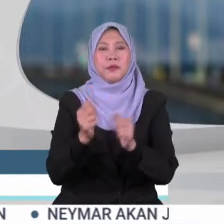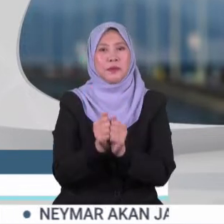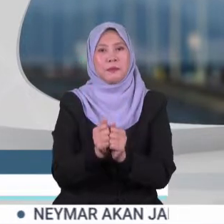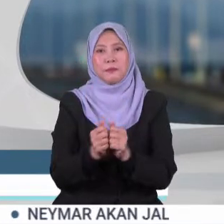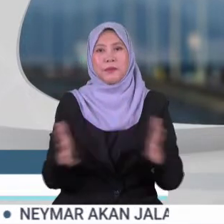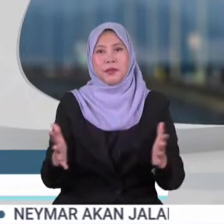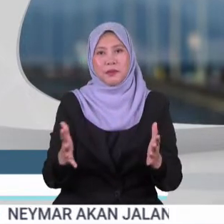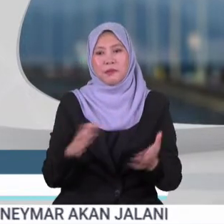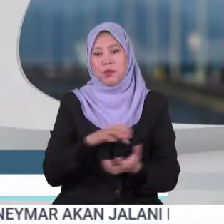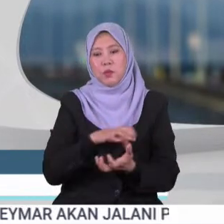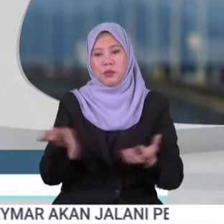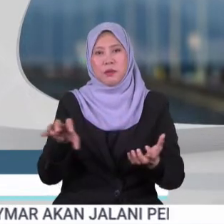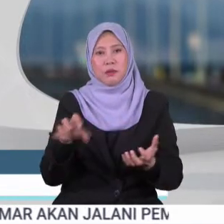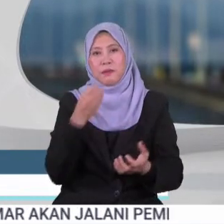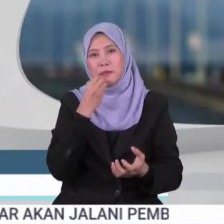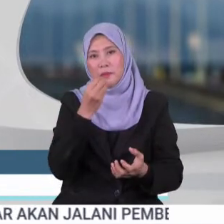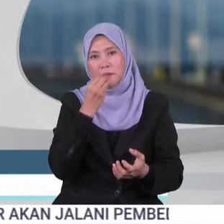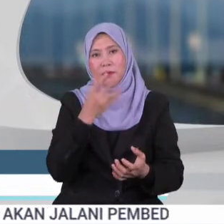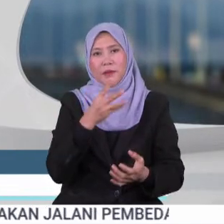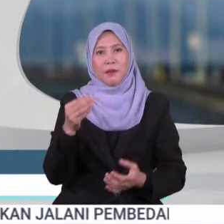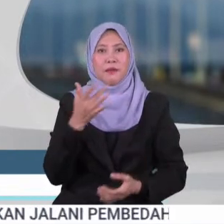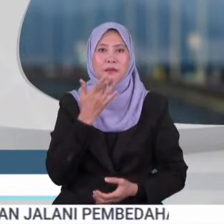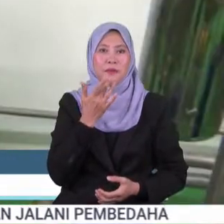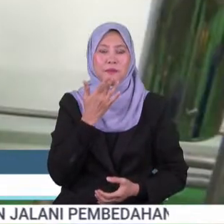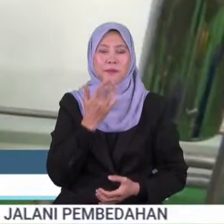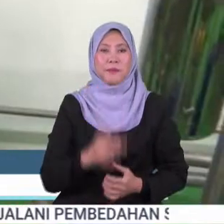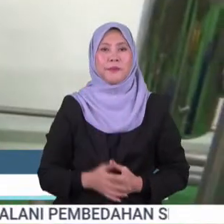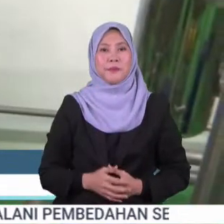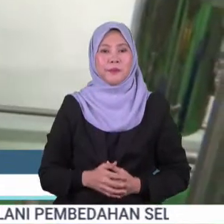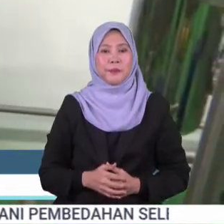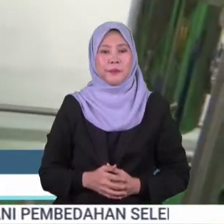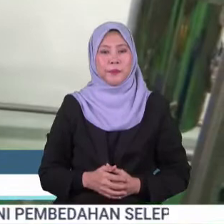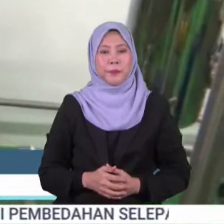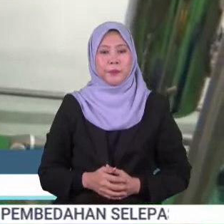tanpa menjejaskan struktur dan rasa.